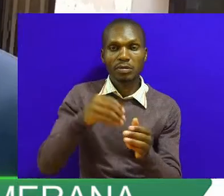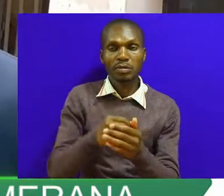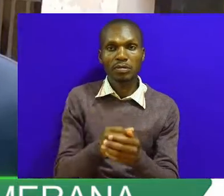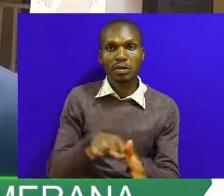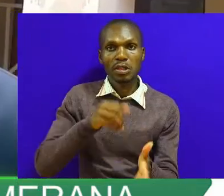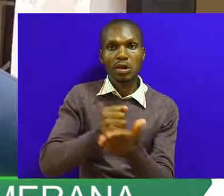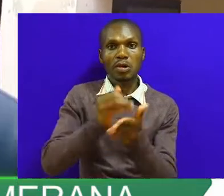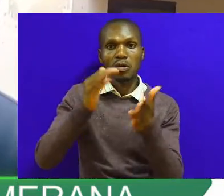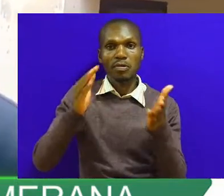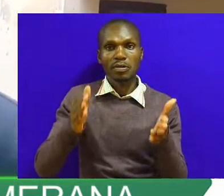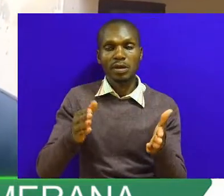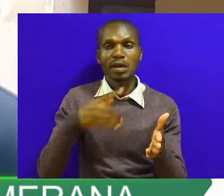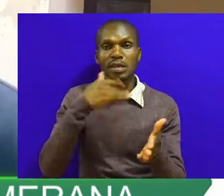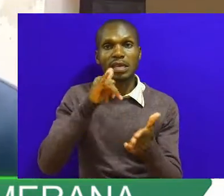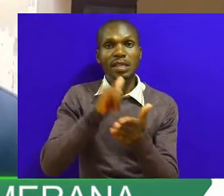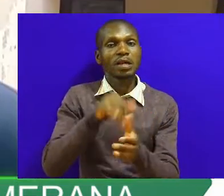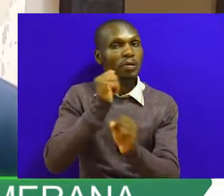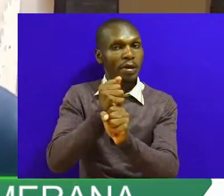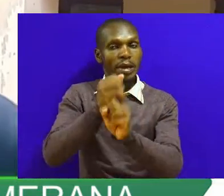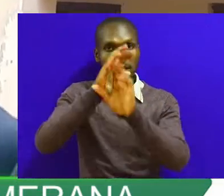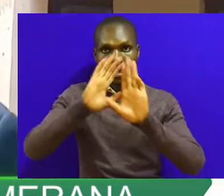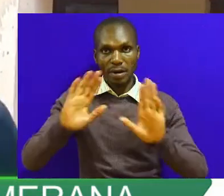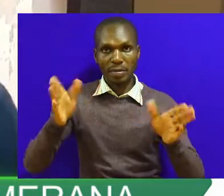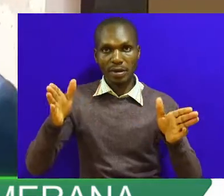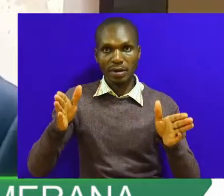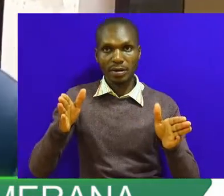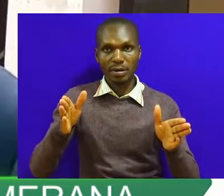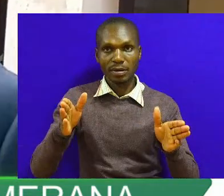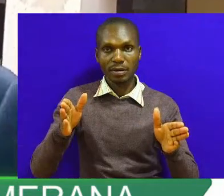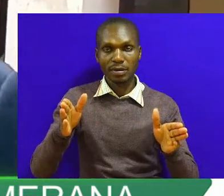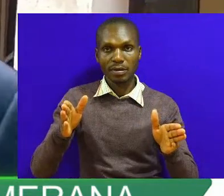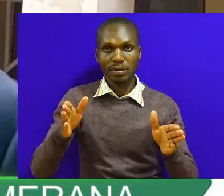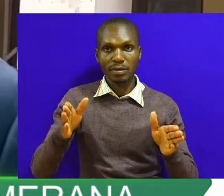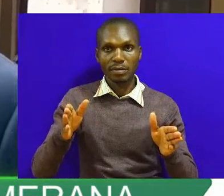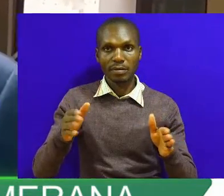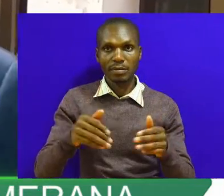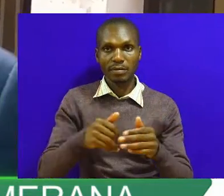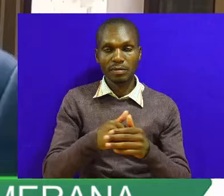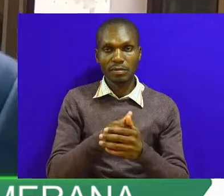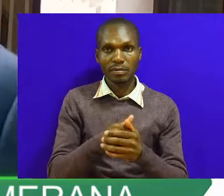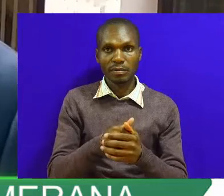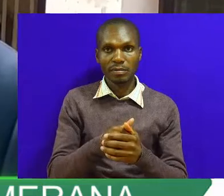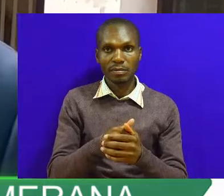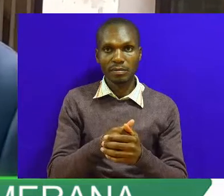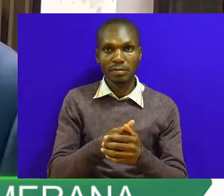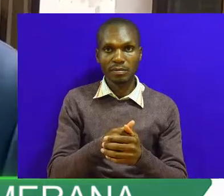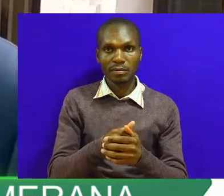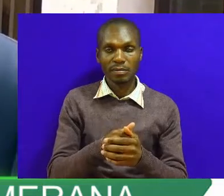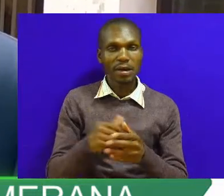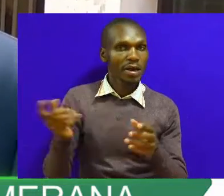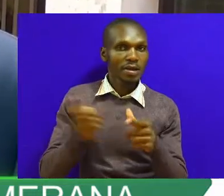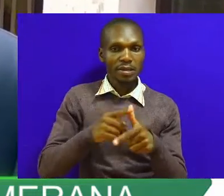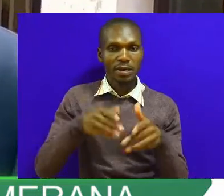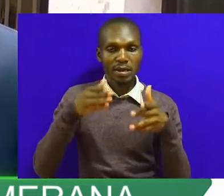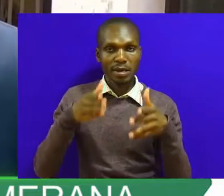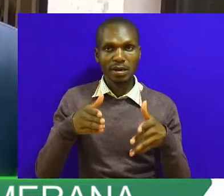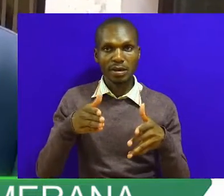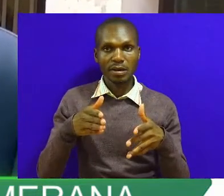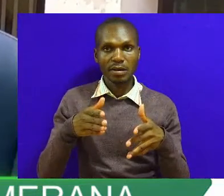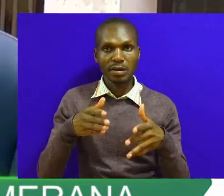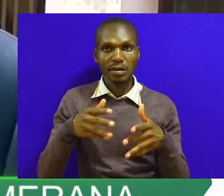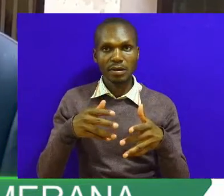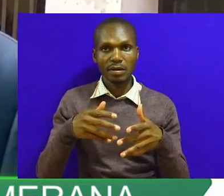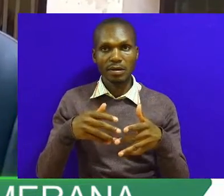akere to ko endi campaign chito itu kok kiri itu juga konyol lah tuh tuh mana kira tuh